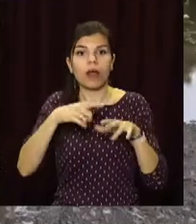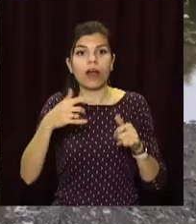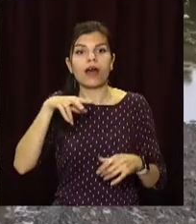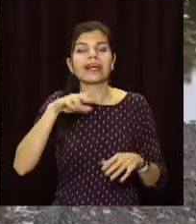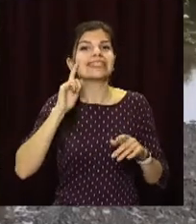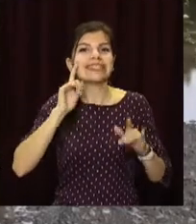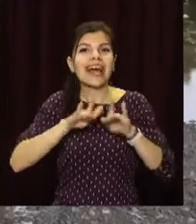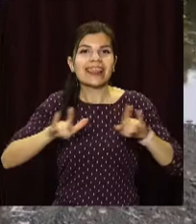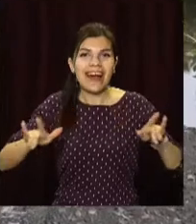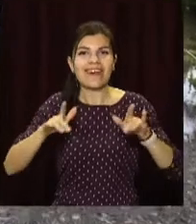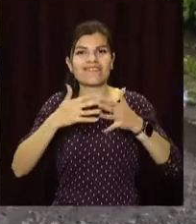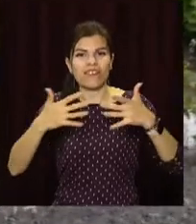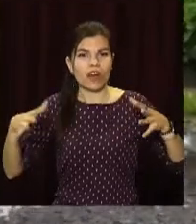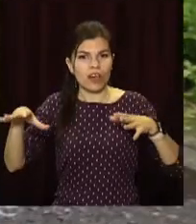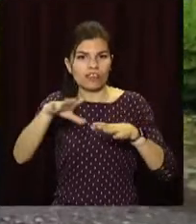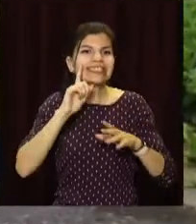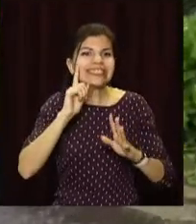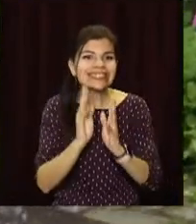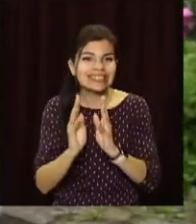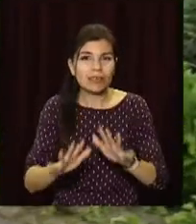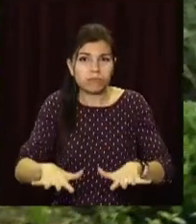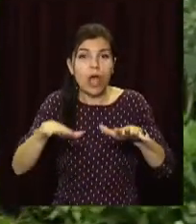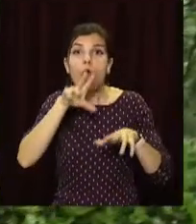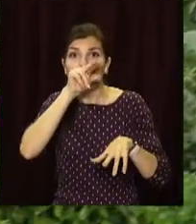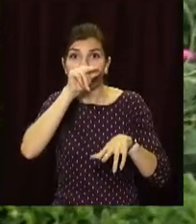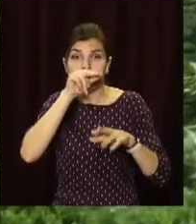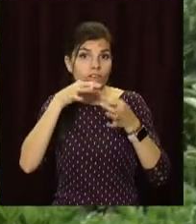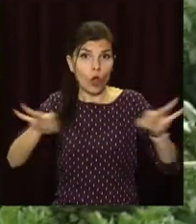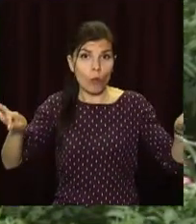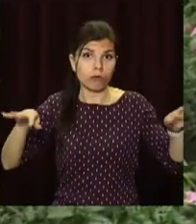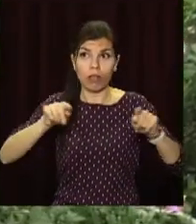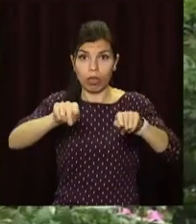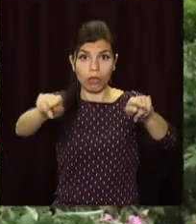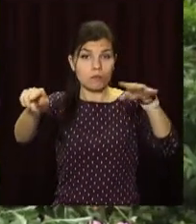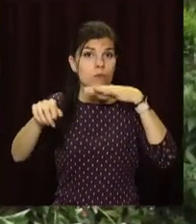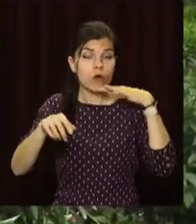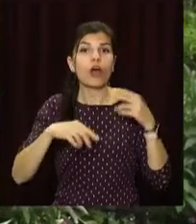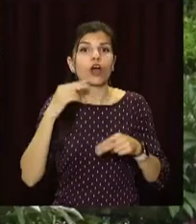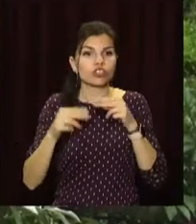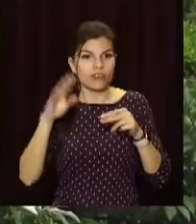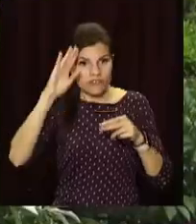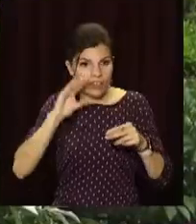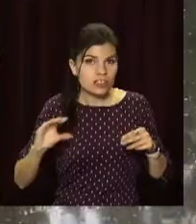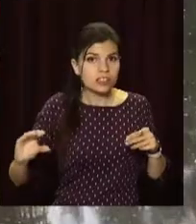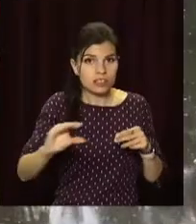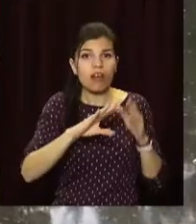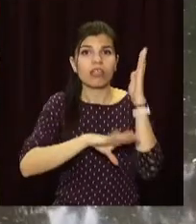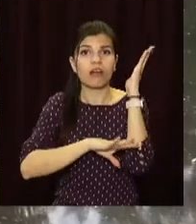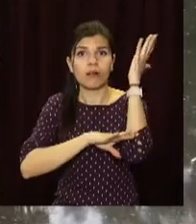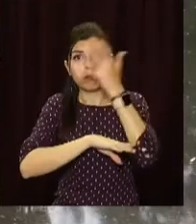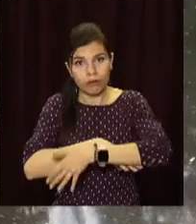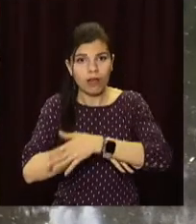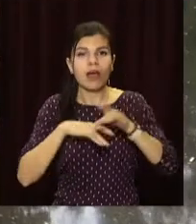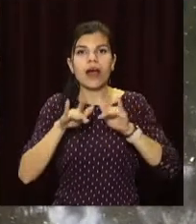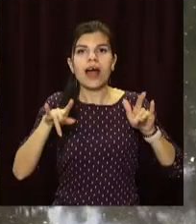та зелена зона поринули у воду, а качки розпливлися усім парком. Тож через негоду у воду впало дерево та